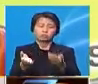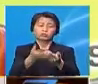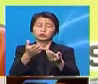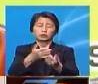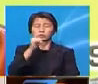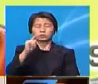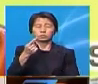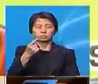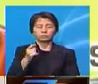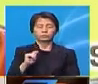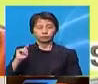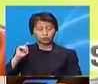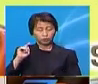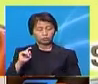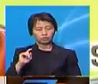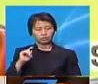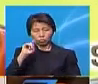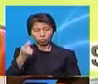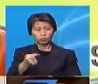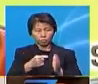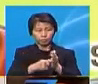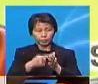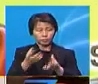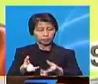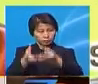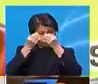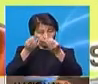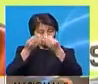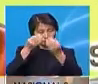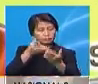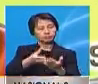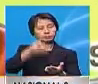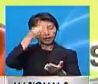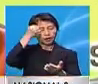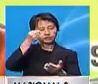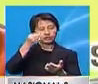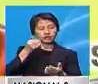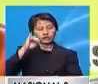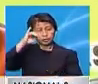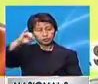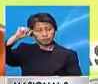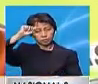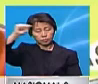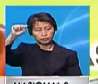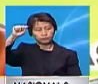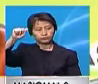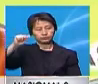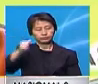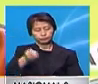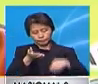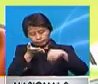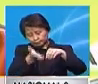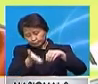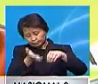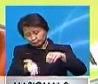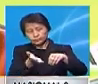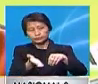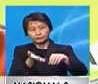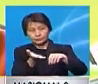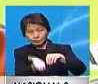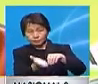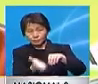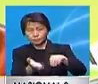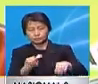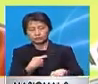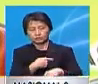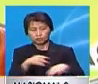sahaja, cuma memerlukan pembelajaran. Maka daripada situ, insyaAllah penyembelihan korban khususnya yang kita